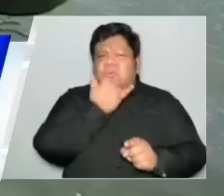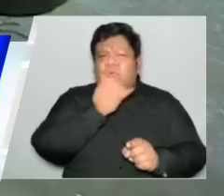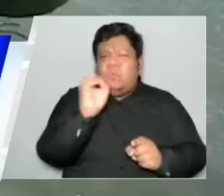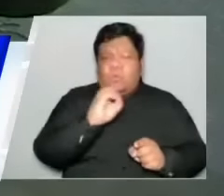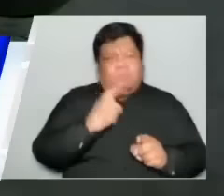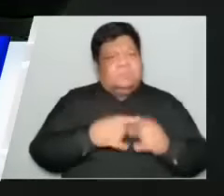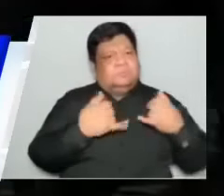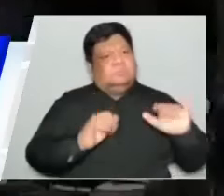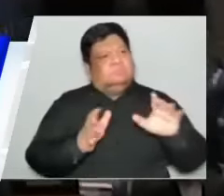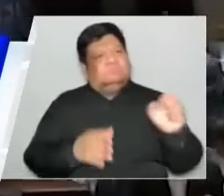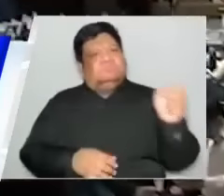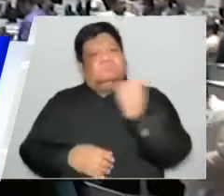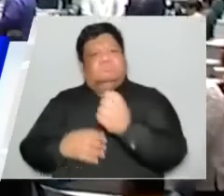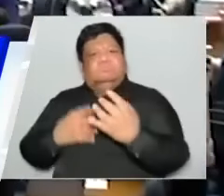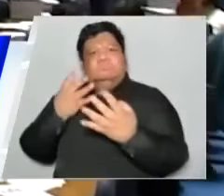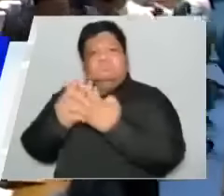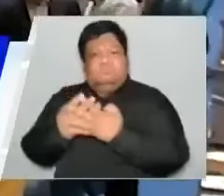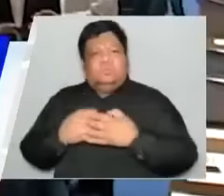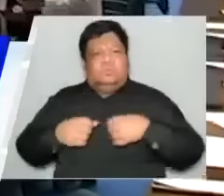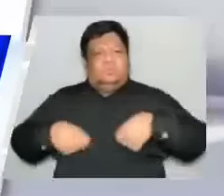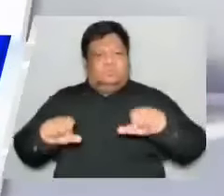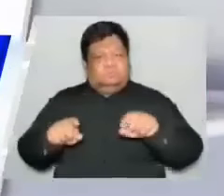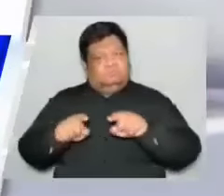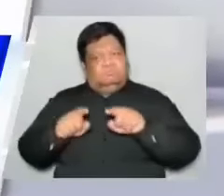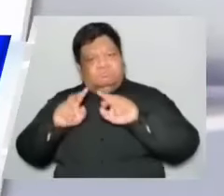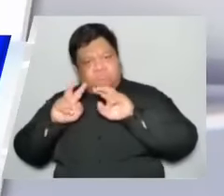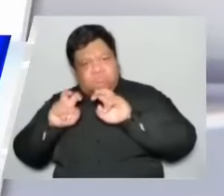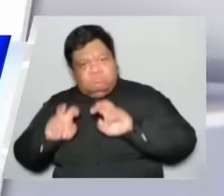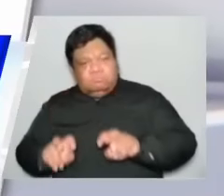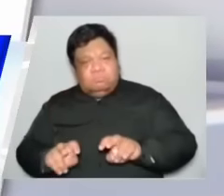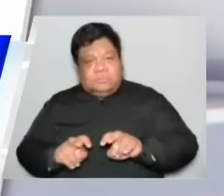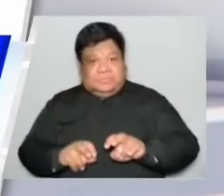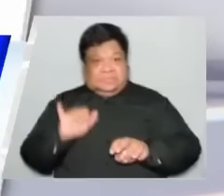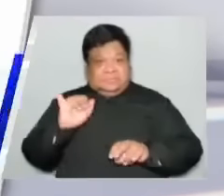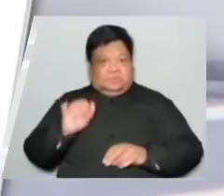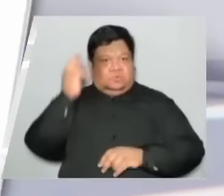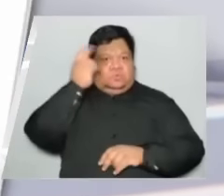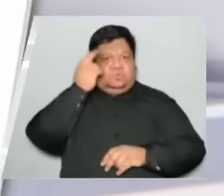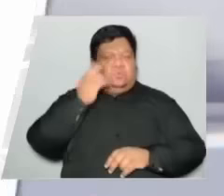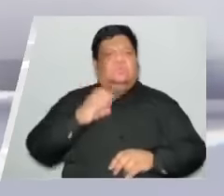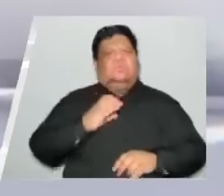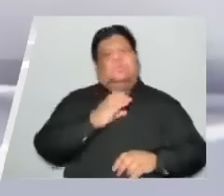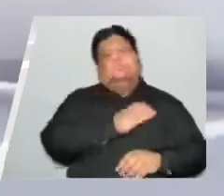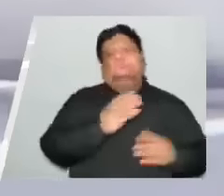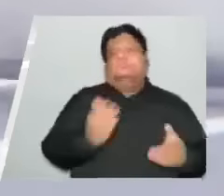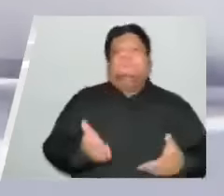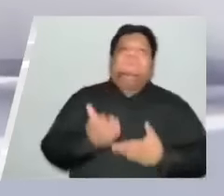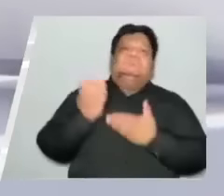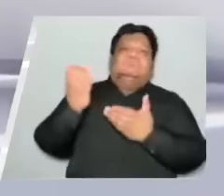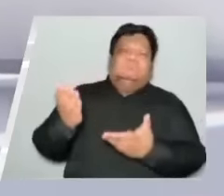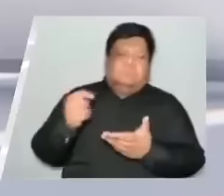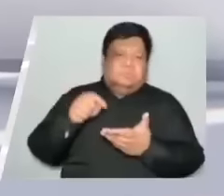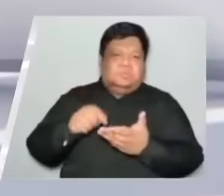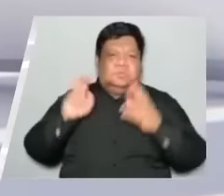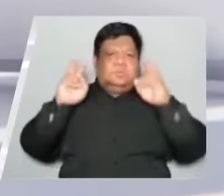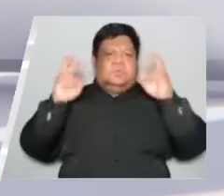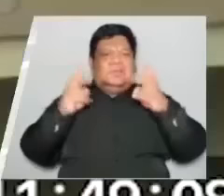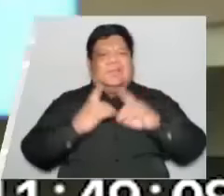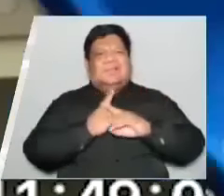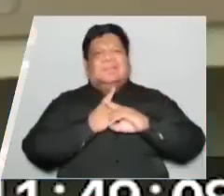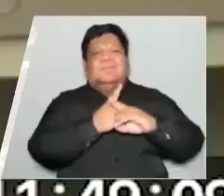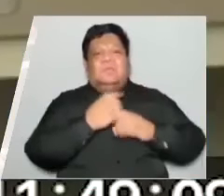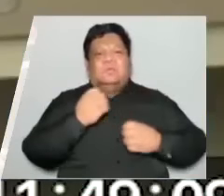iniimbestigahan ang kaso. Ang ganitong insidente ang dahilan ng paghahain sa kamera ng panukalang defensive driving bill. As somebody